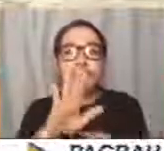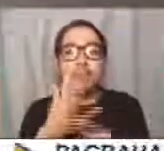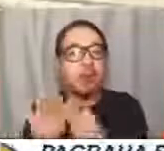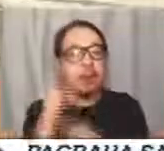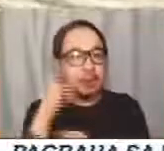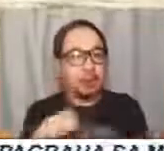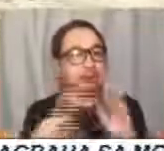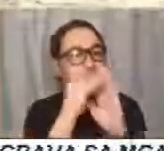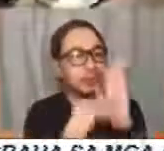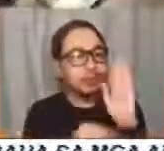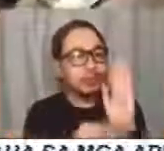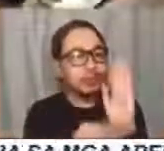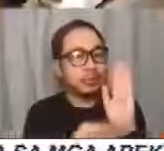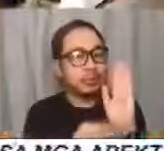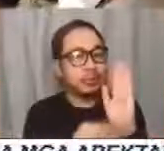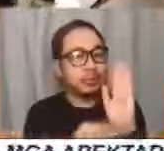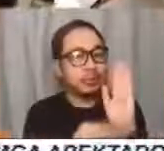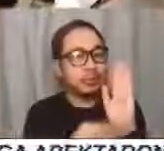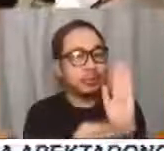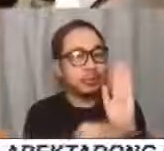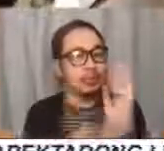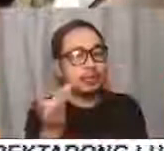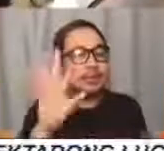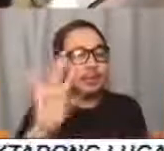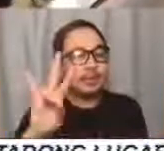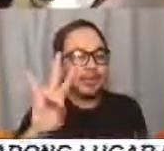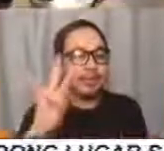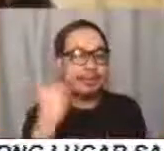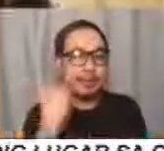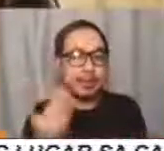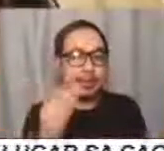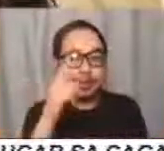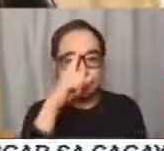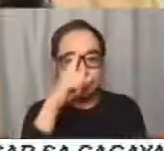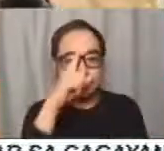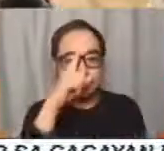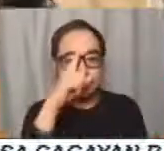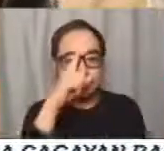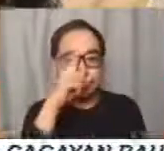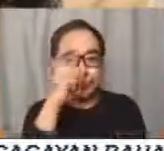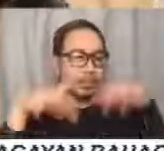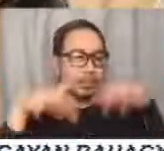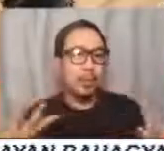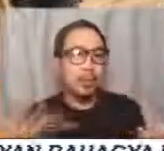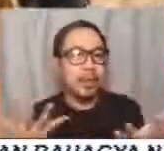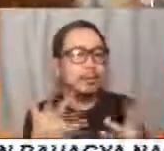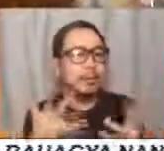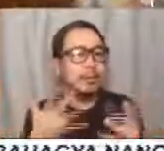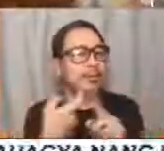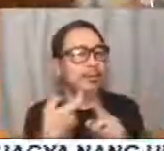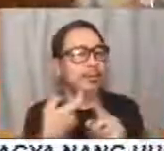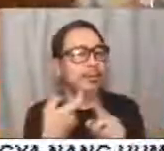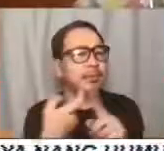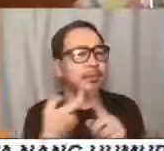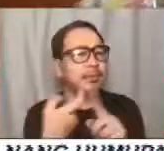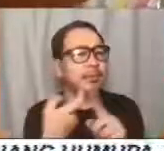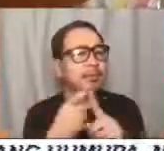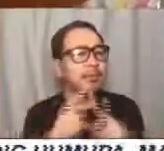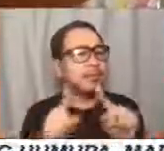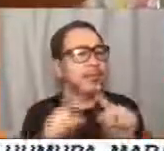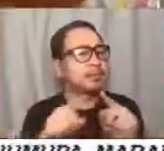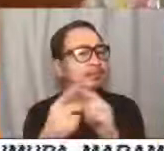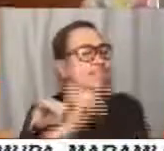Calabarzon, 17. Sa Region 5, 8. Sa Cordillera, 10. At sa National Capital Region, 8 po ang